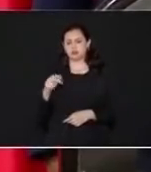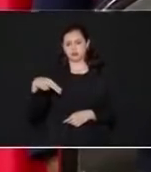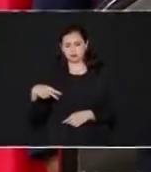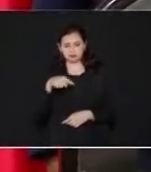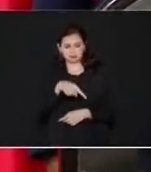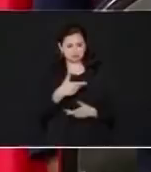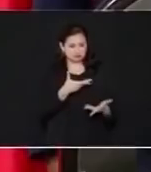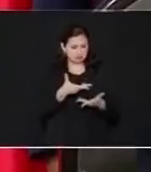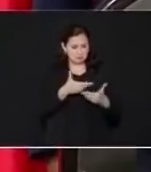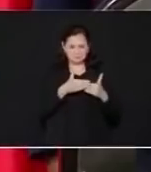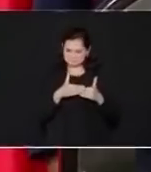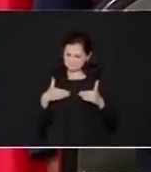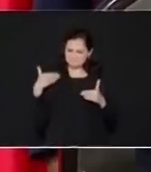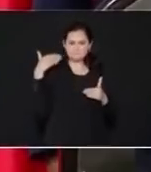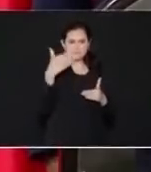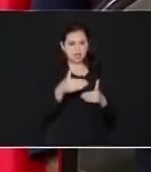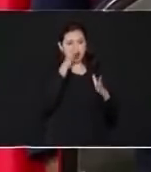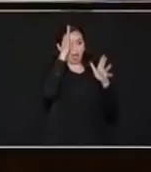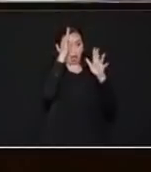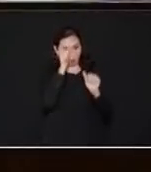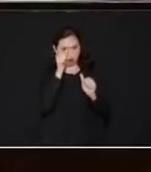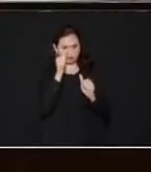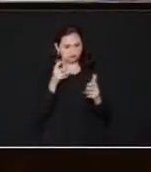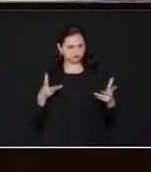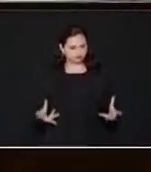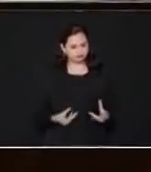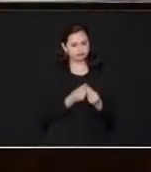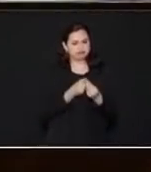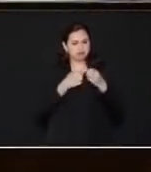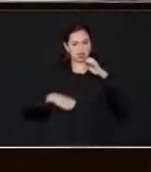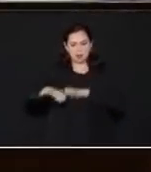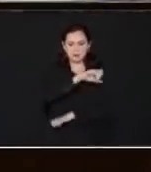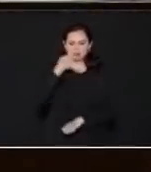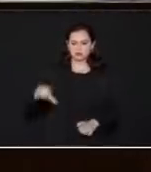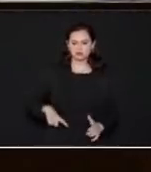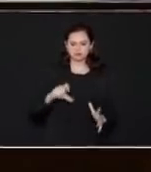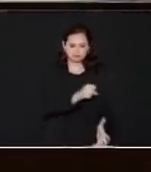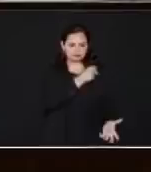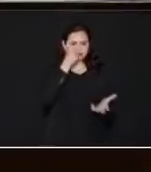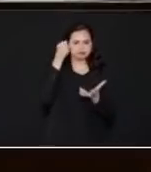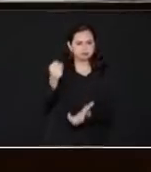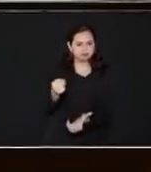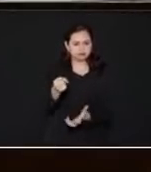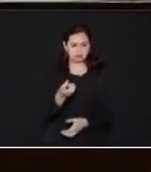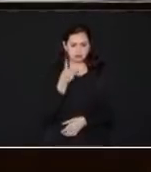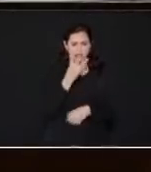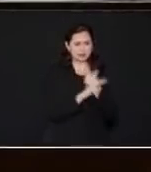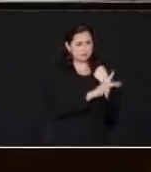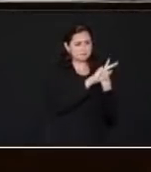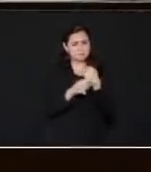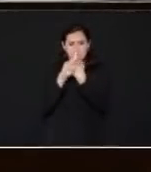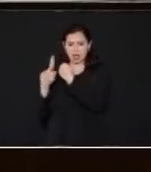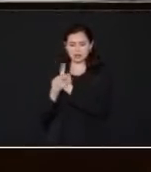nord-américain et conclure un accord entre les entreprises et les gouvernements des trois pays pour promouvoir